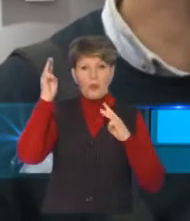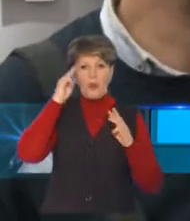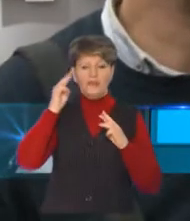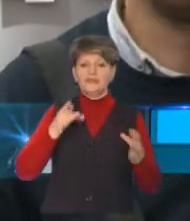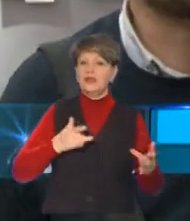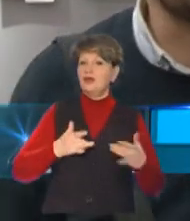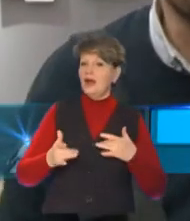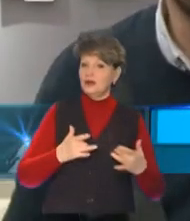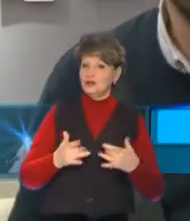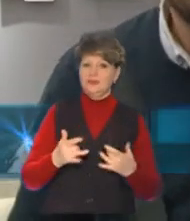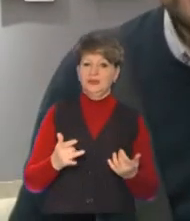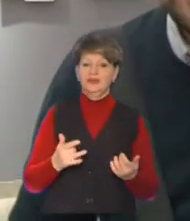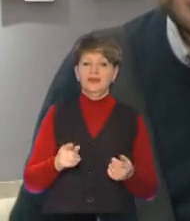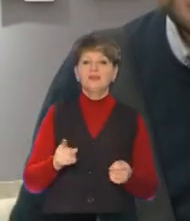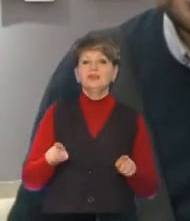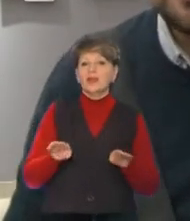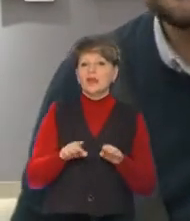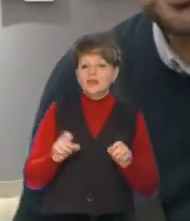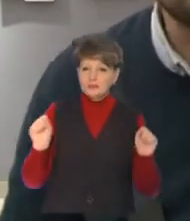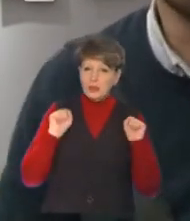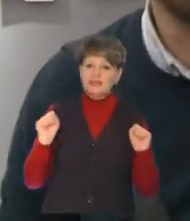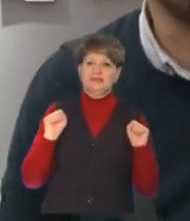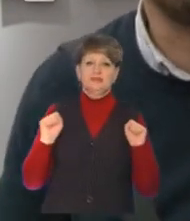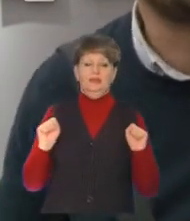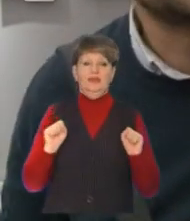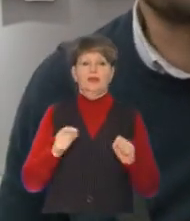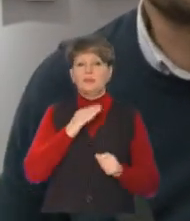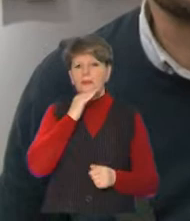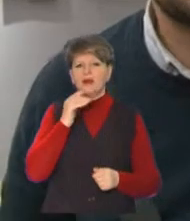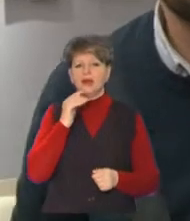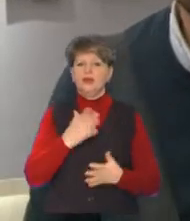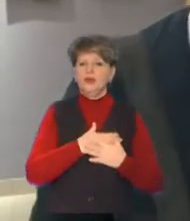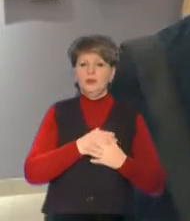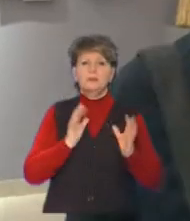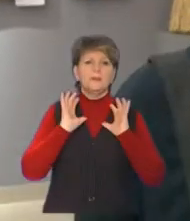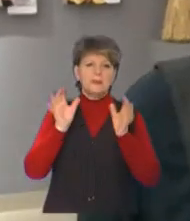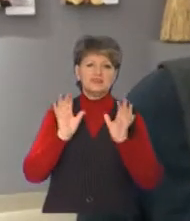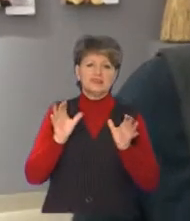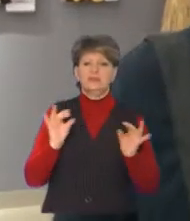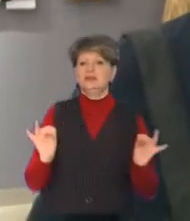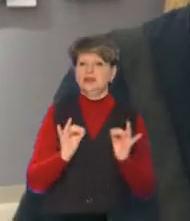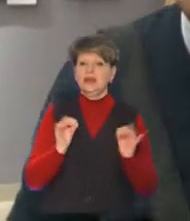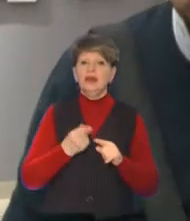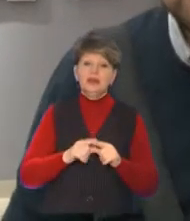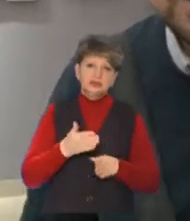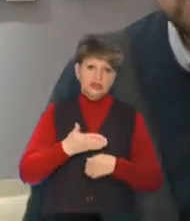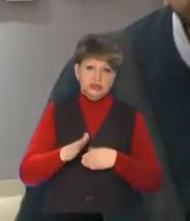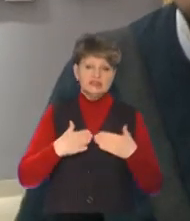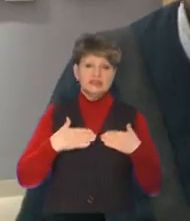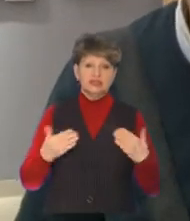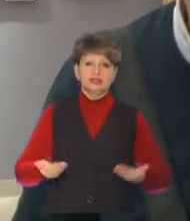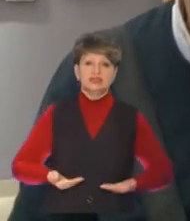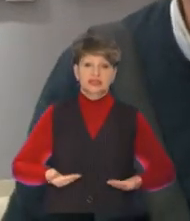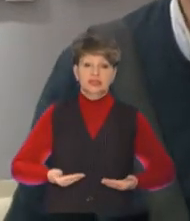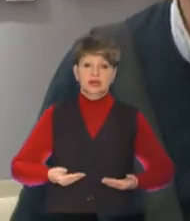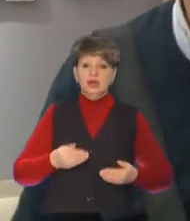моделі, вони такі самі актори, такі самі і спортсмени, і там багато з них люблять і баскетбол, і захоплюються. Це частина